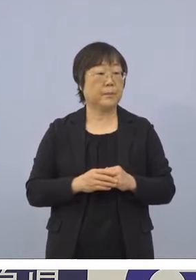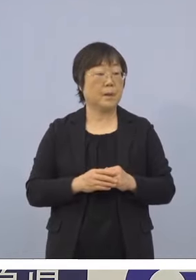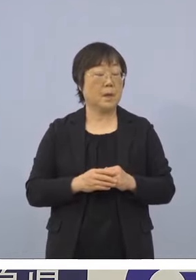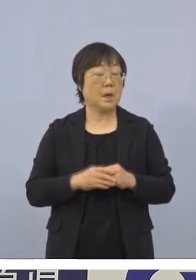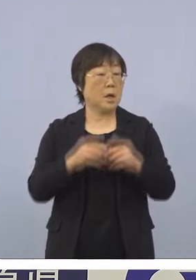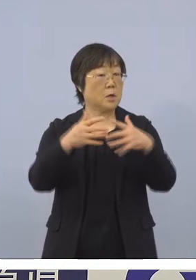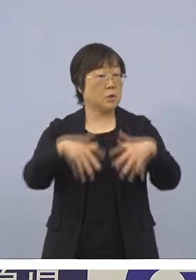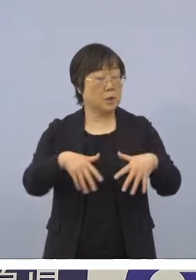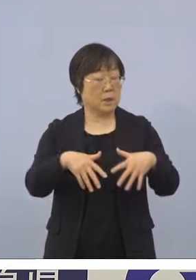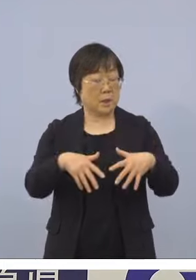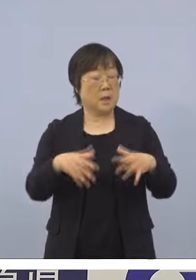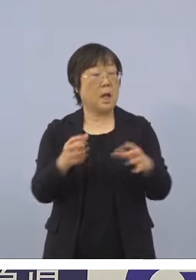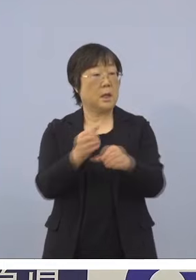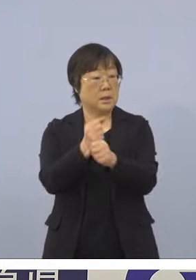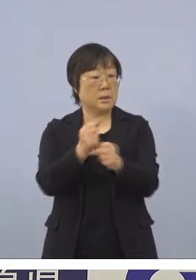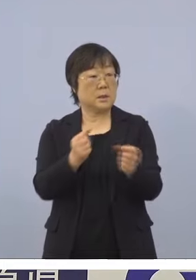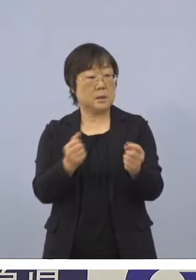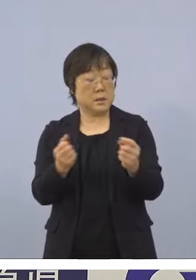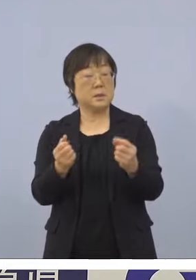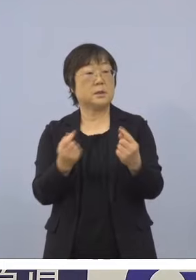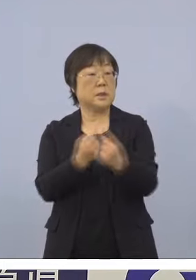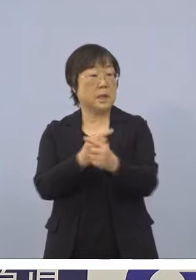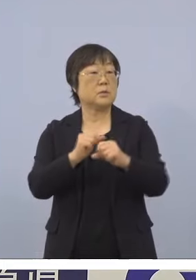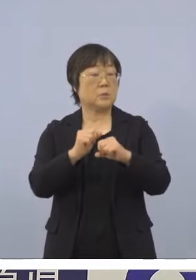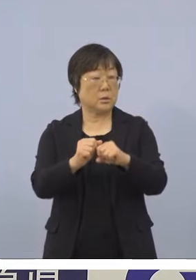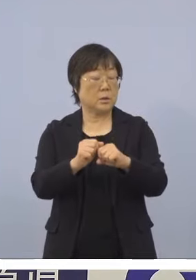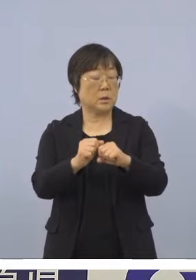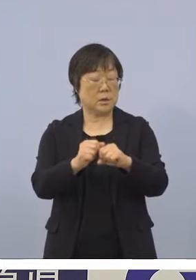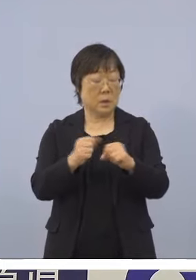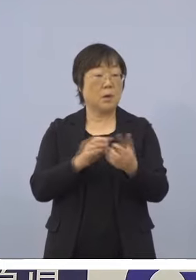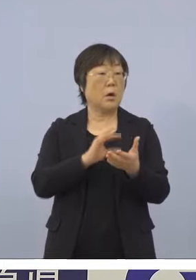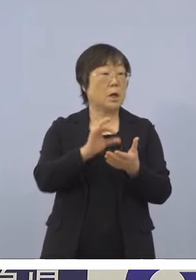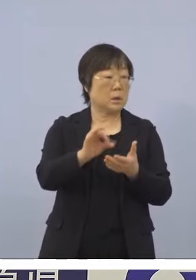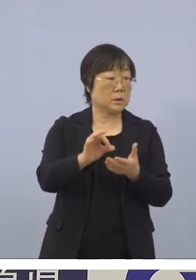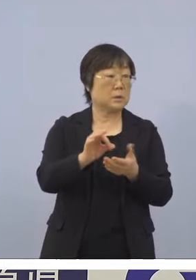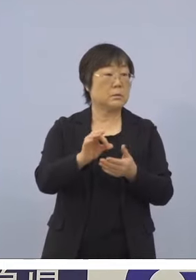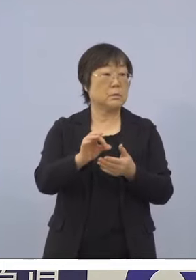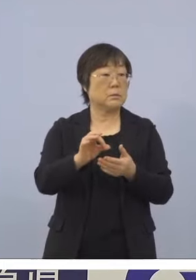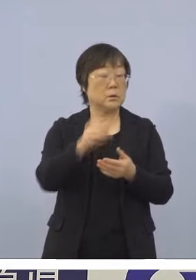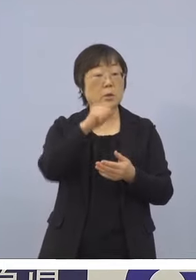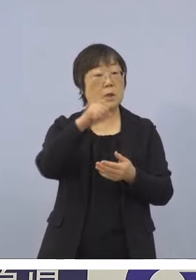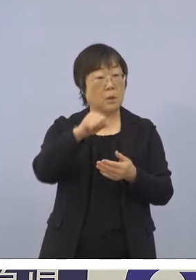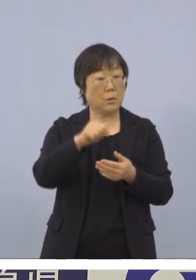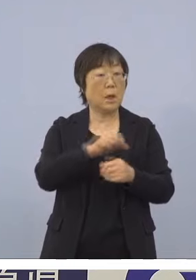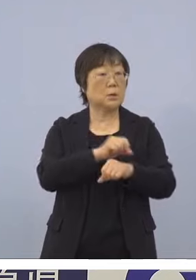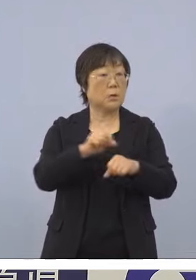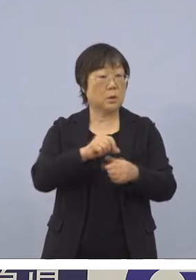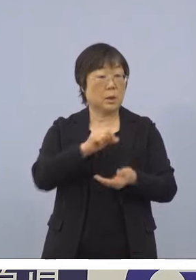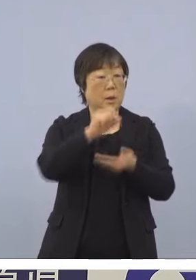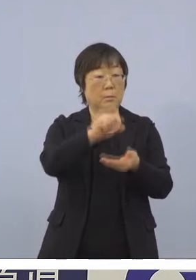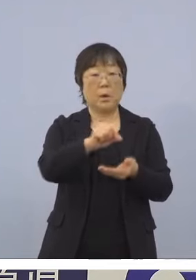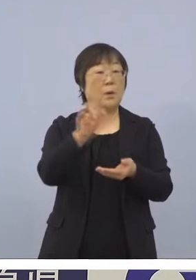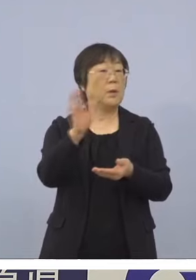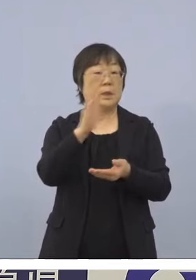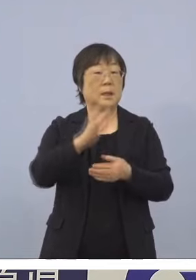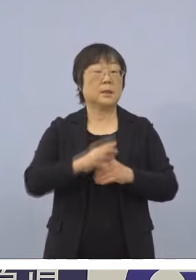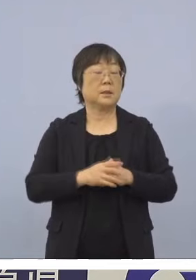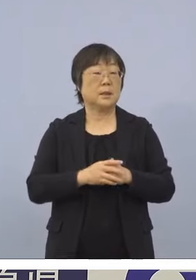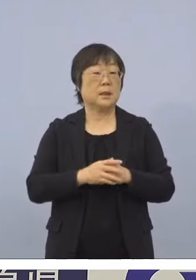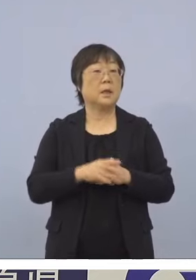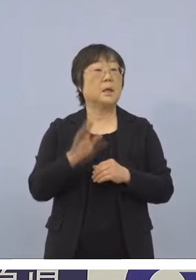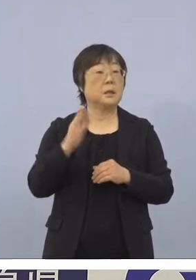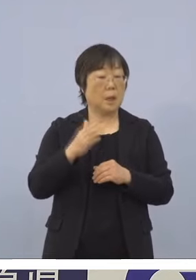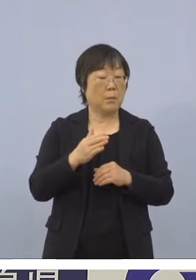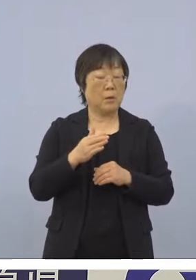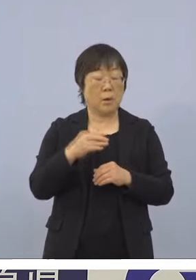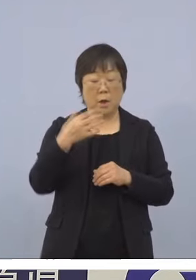組織再編行政改革にお金を使うという部分での予算は特に計上はしておりませんが、ただやはり